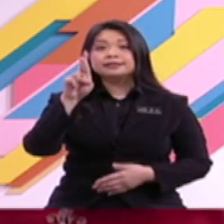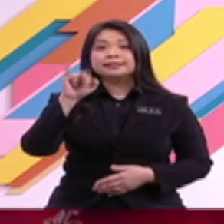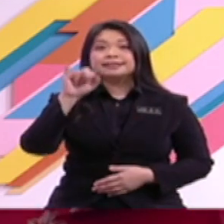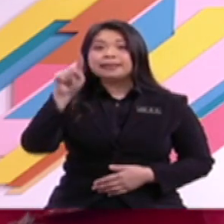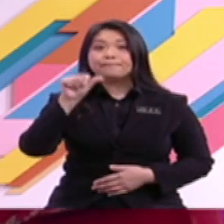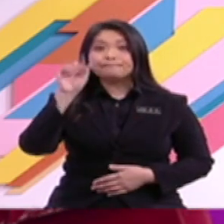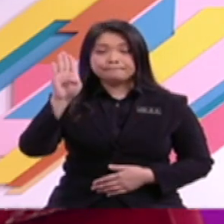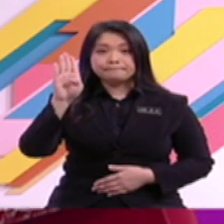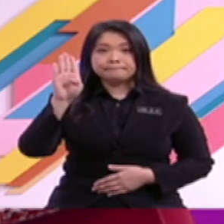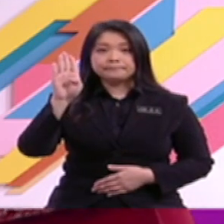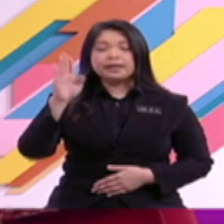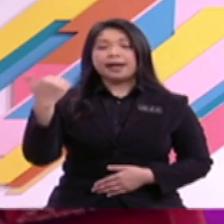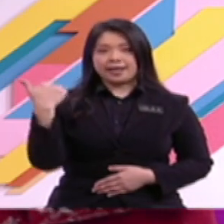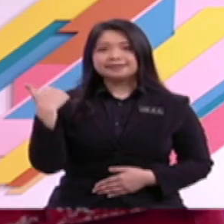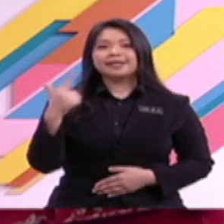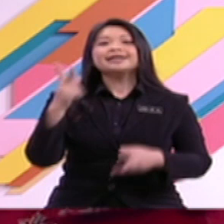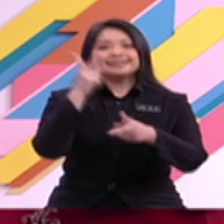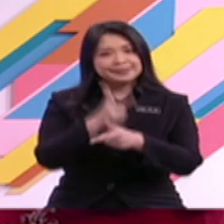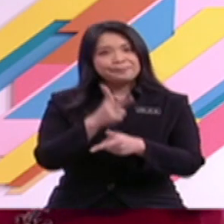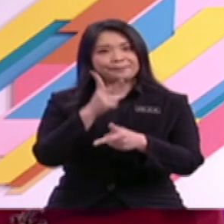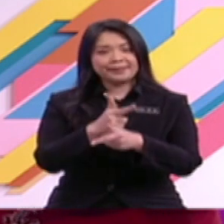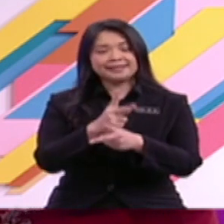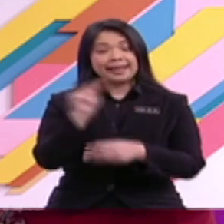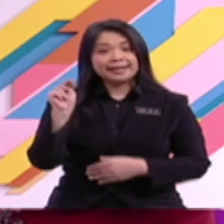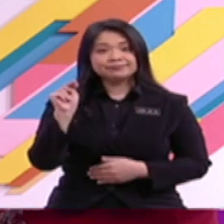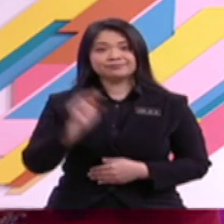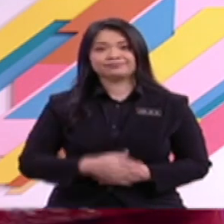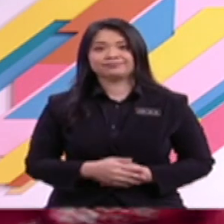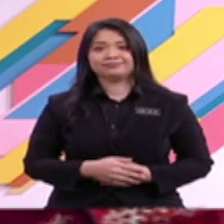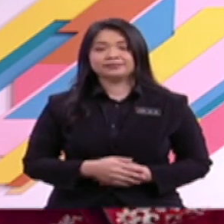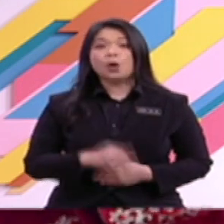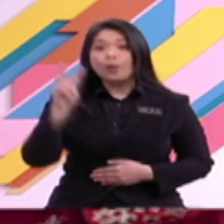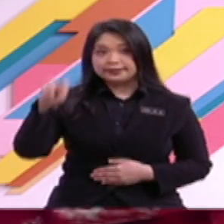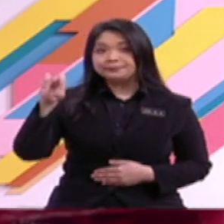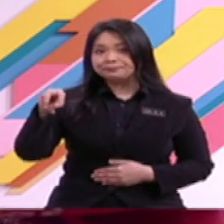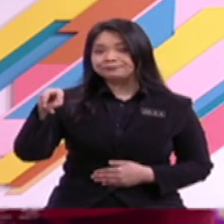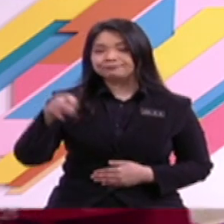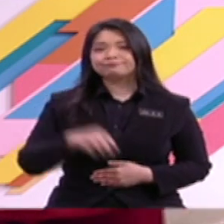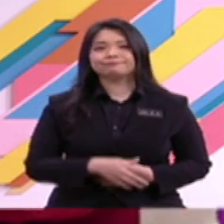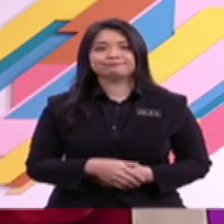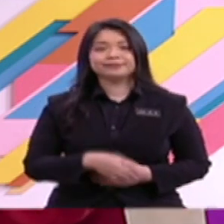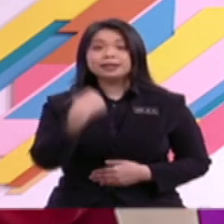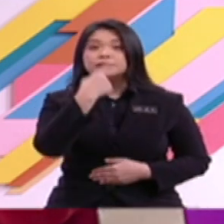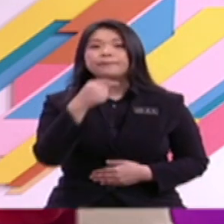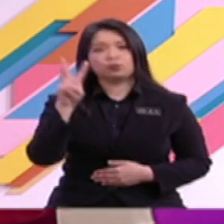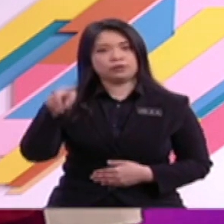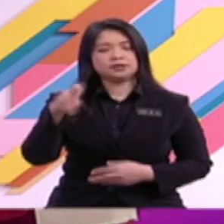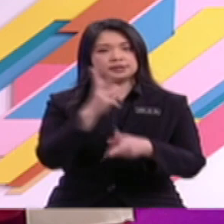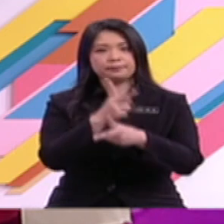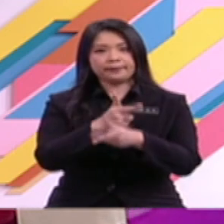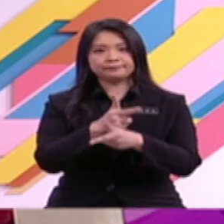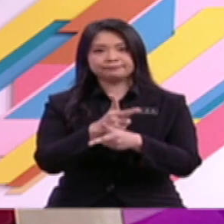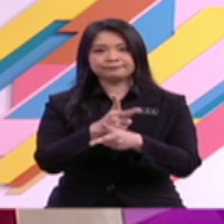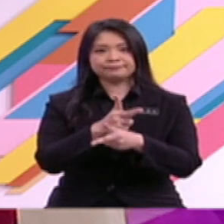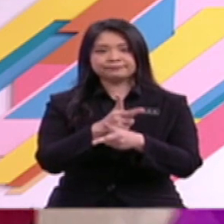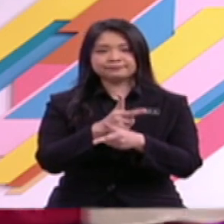AC kepada simpanan sebenarnya Oke dialah simpanan wajib juga hijab yang wajib Simpan ke